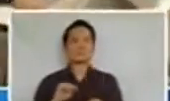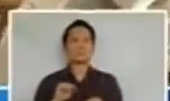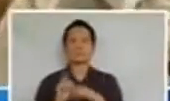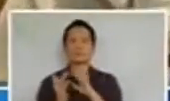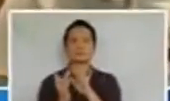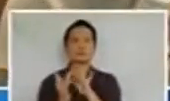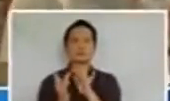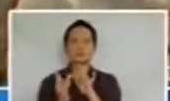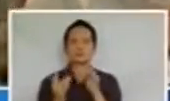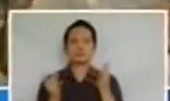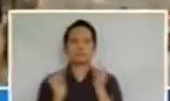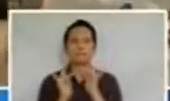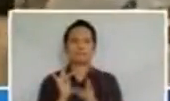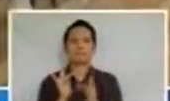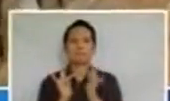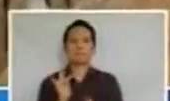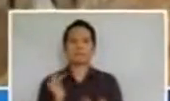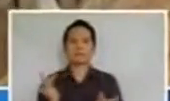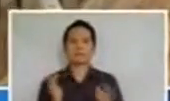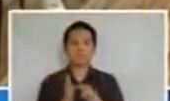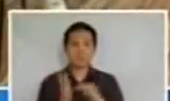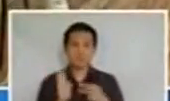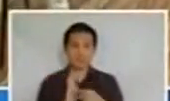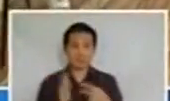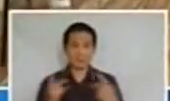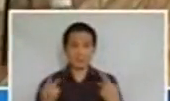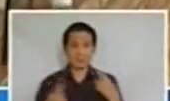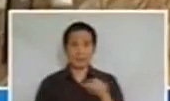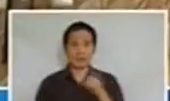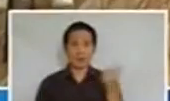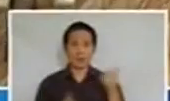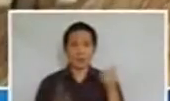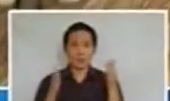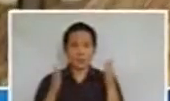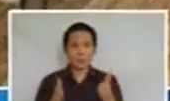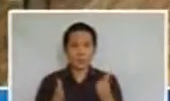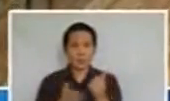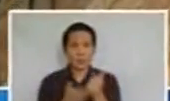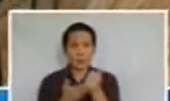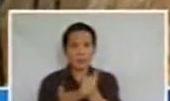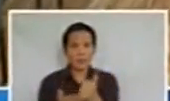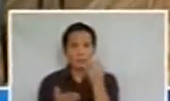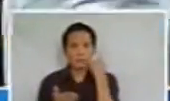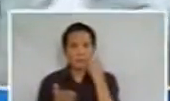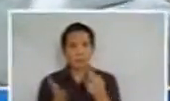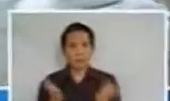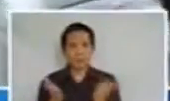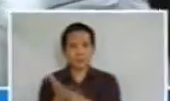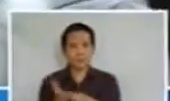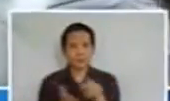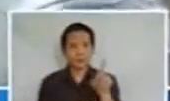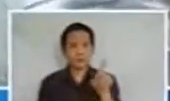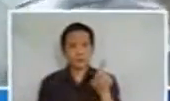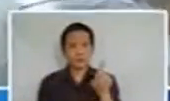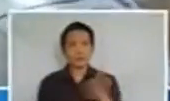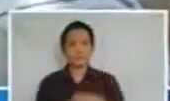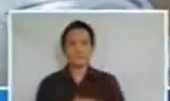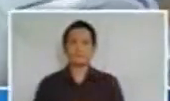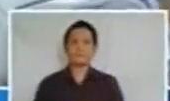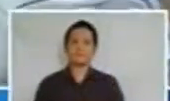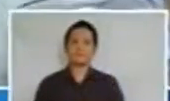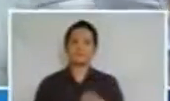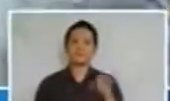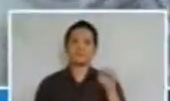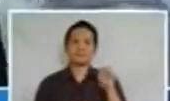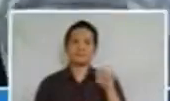yung Oasis form. So kung sila po ay halimbawang nasa iba yung dagat at may